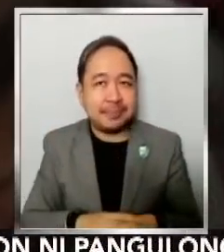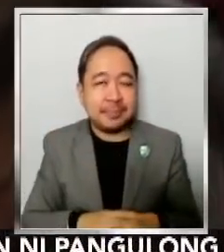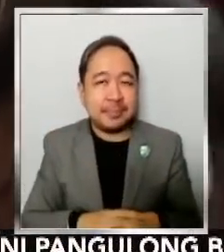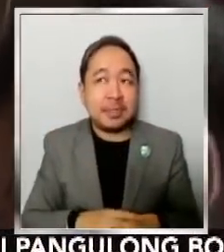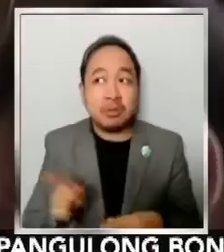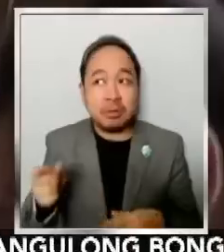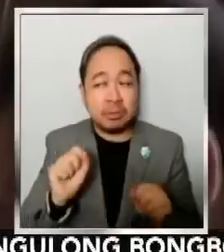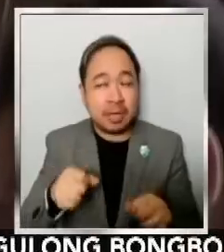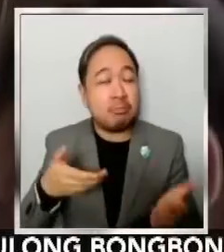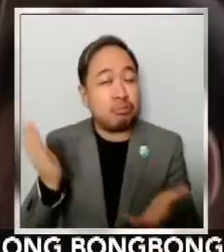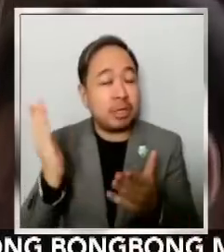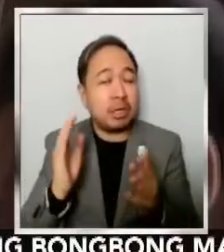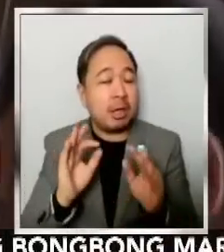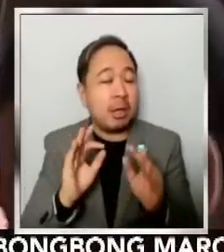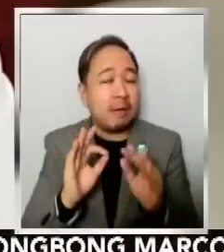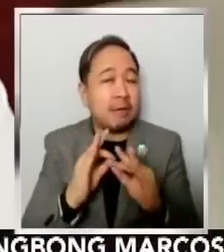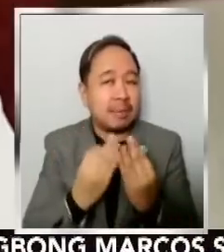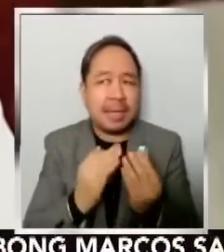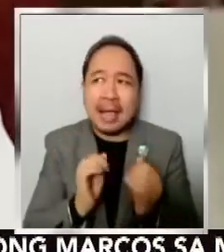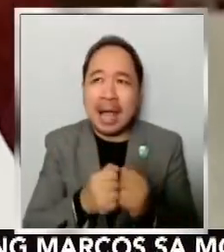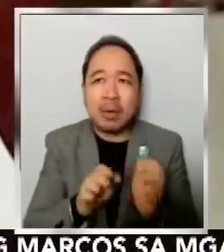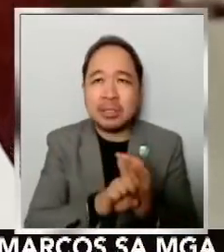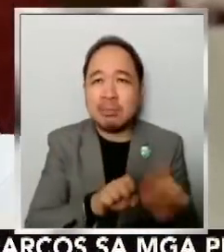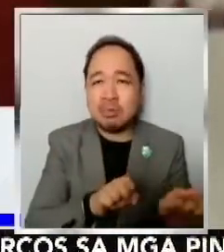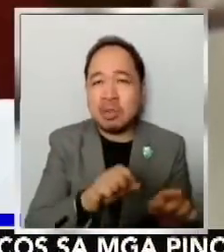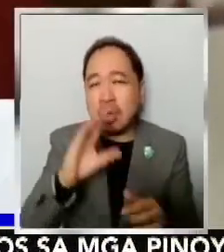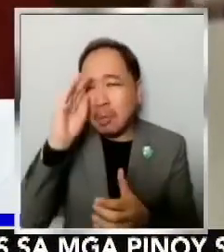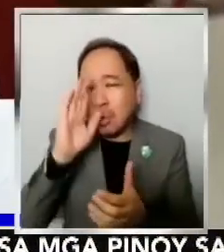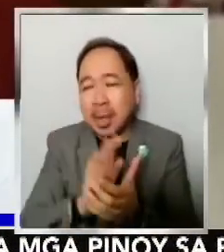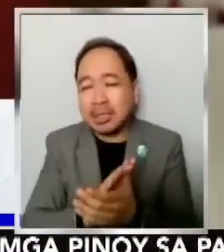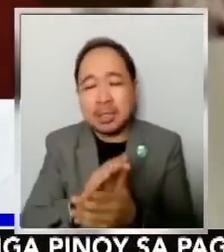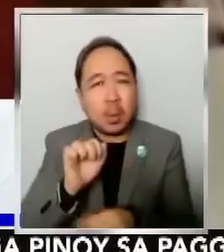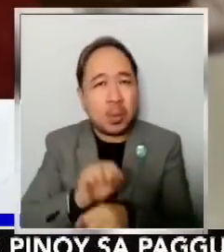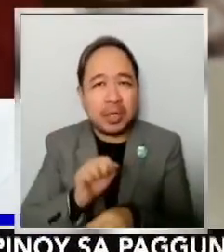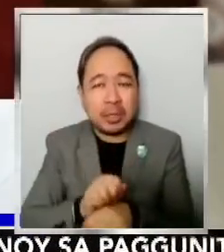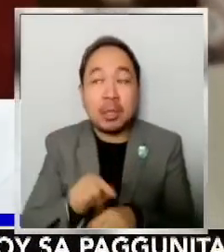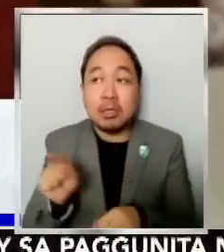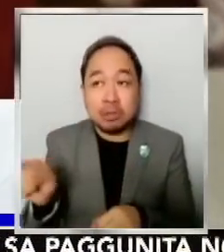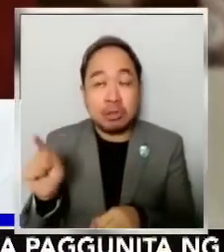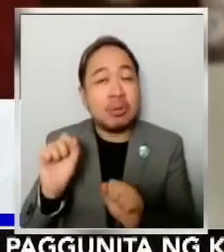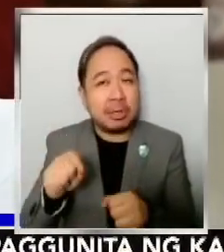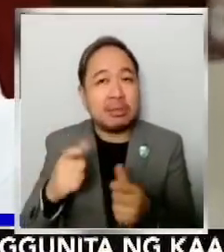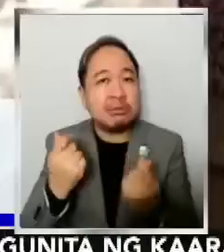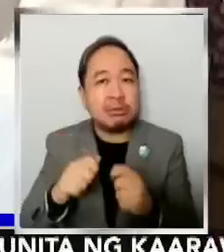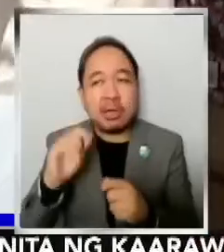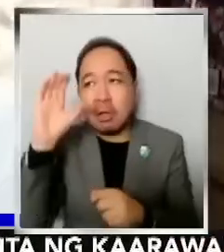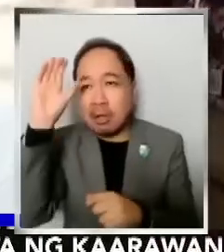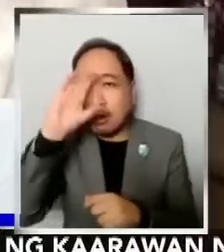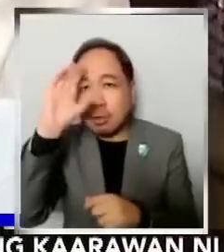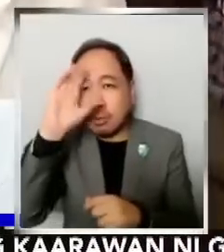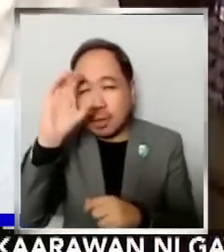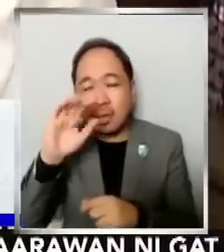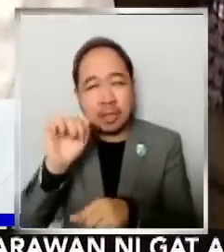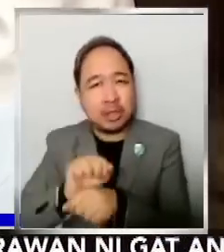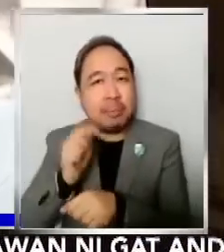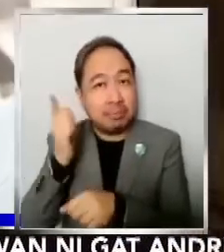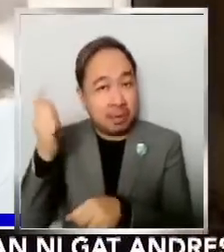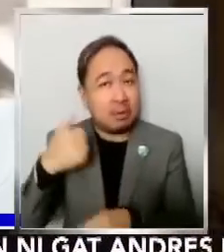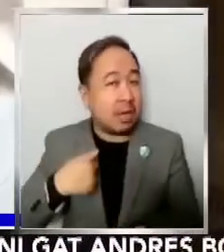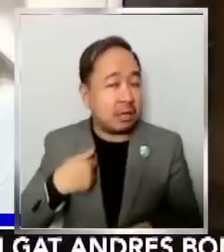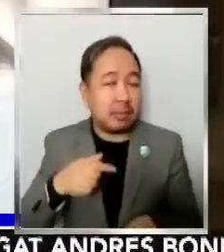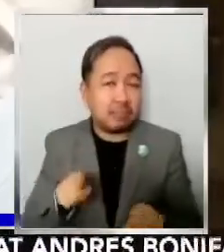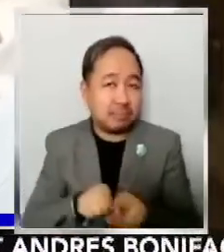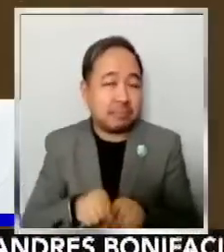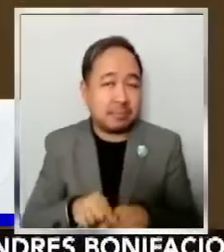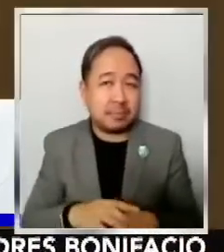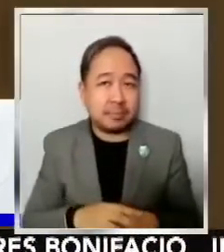ng asawa ng Pinoy nurse? The spouse is looking for employment, we'll try to find the spouse employment. Makikipagpulong na rin ang